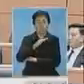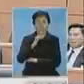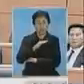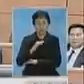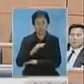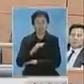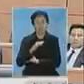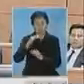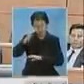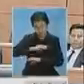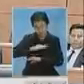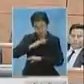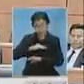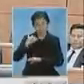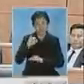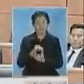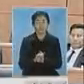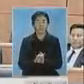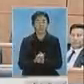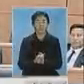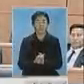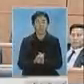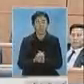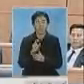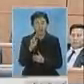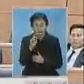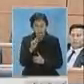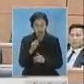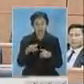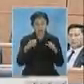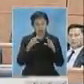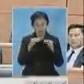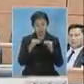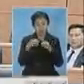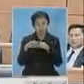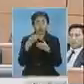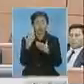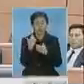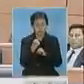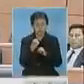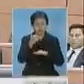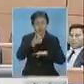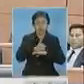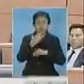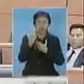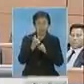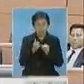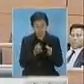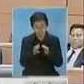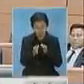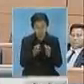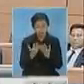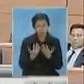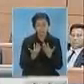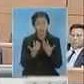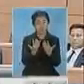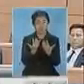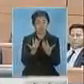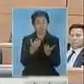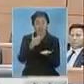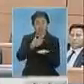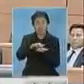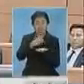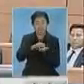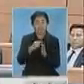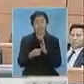ลงว่ารายงานข่าวจากที่ประชุมพรรคประชาธิปัตย์หัวหน้าพรรคประชาธิปัตย์ชี้แจงลูกพรรคต่อข้อ